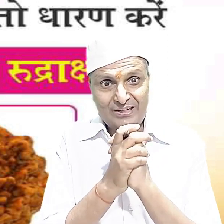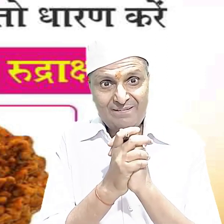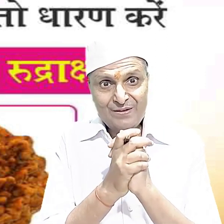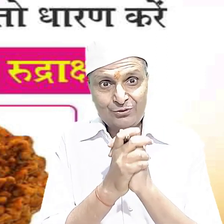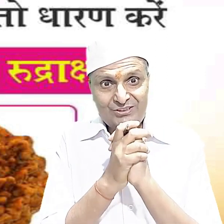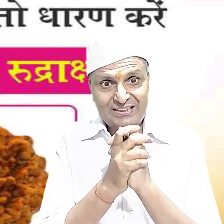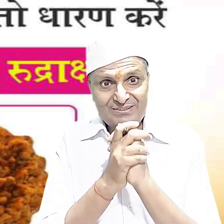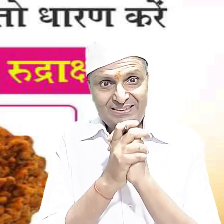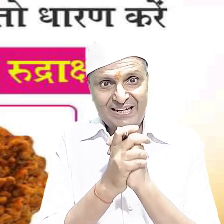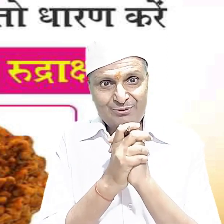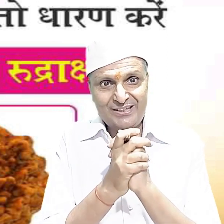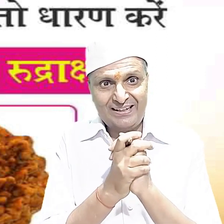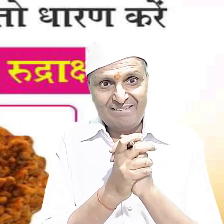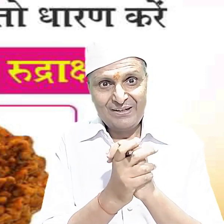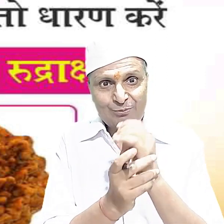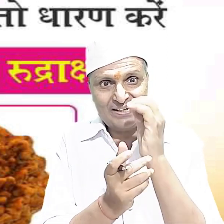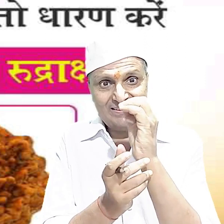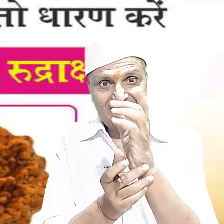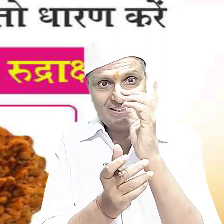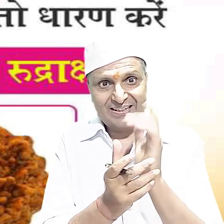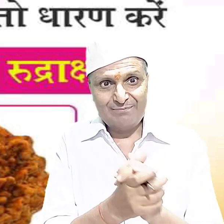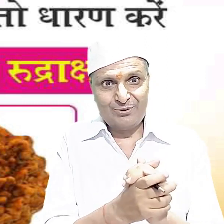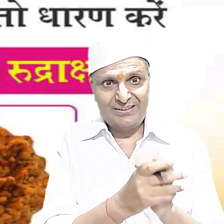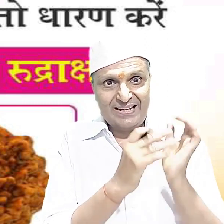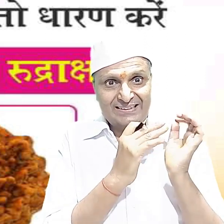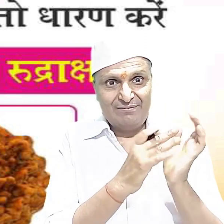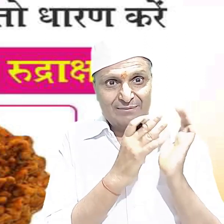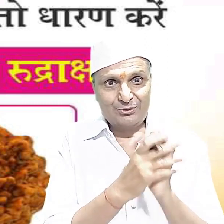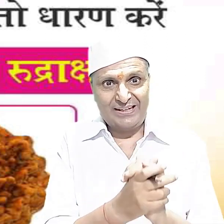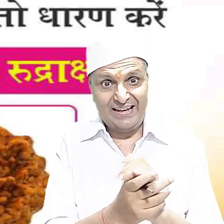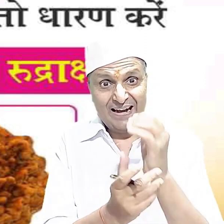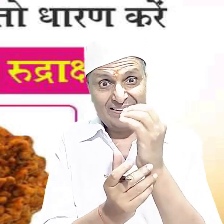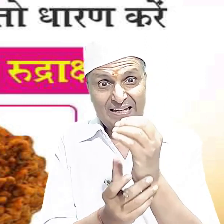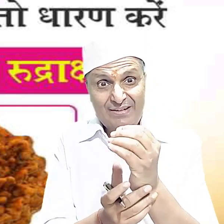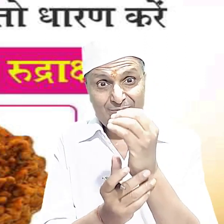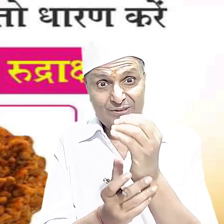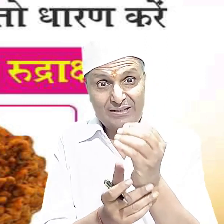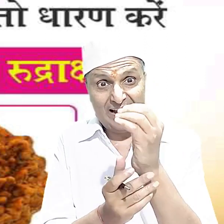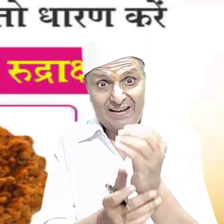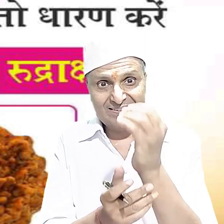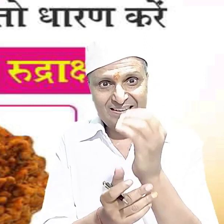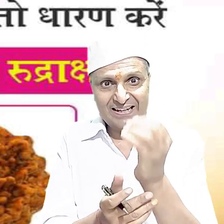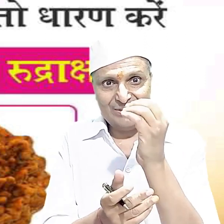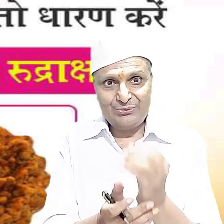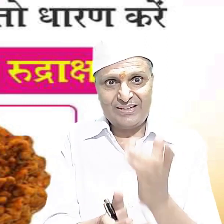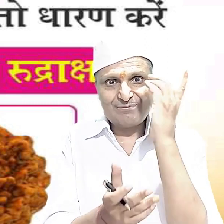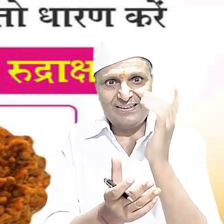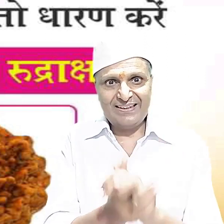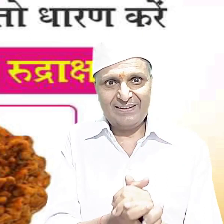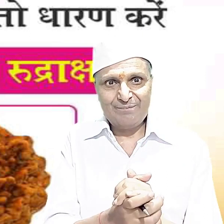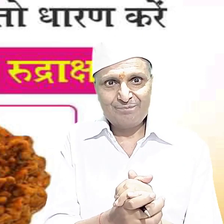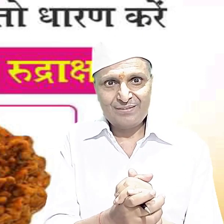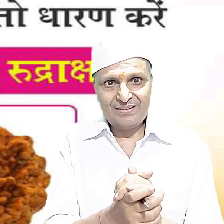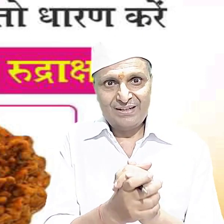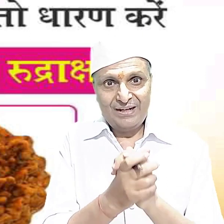खड़े होंगे तो जज हमसे यही पूछेगा, तुम्हारी तीर्थंकर की मूर्ति है, देवी की मूर्ति है? अरे देवी की मूर्ति है इसलिए हिंदू धर्म की